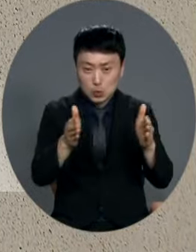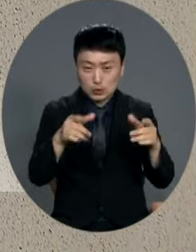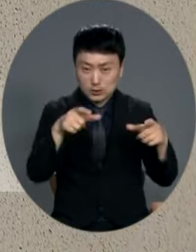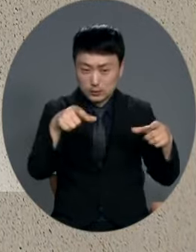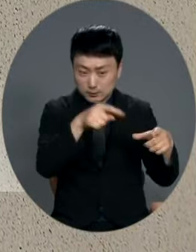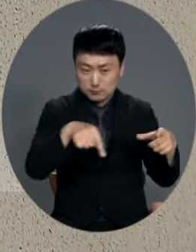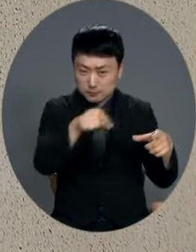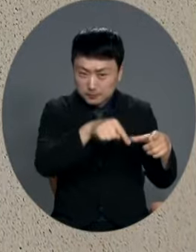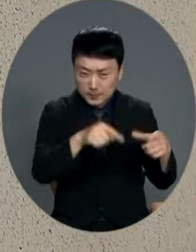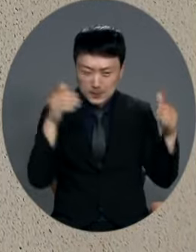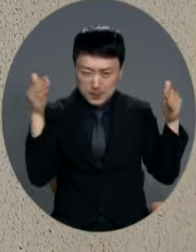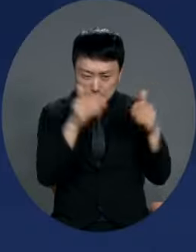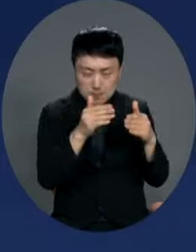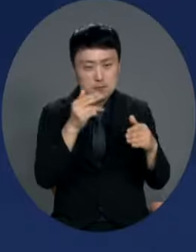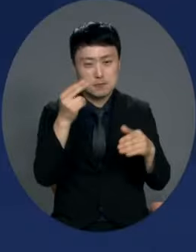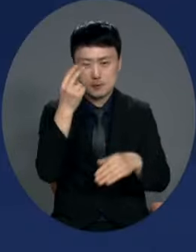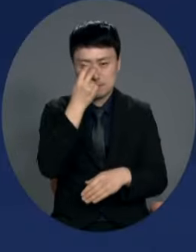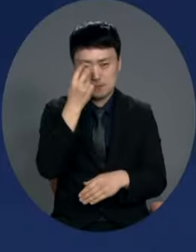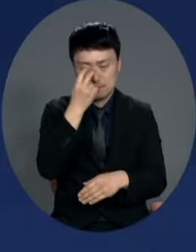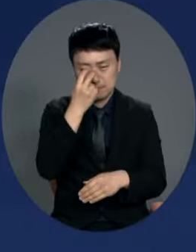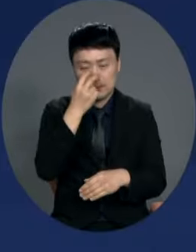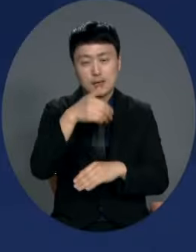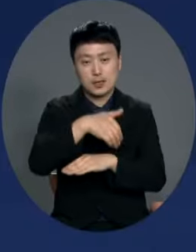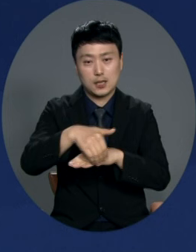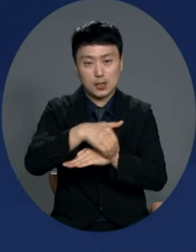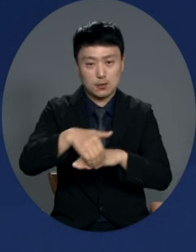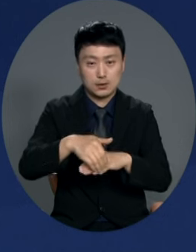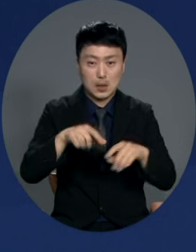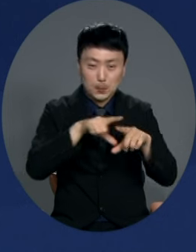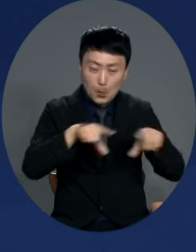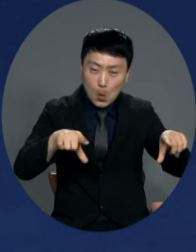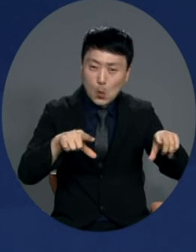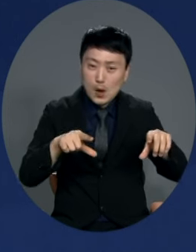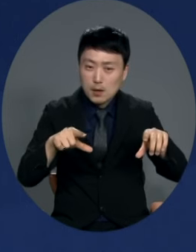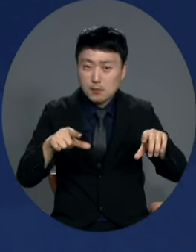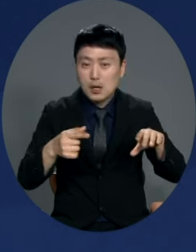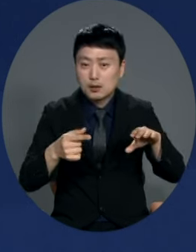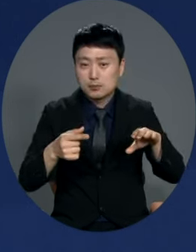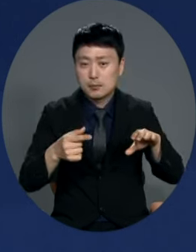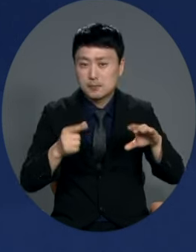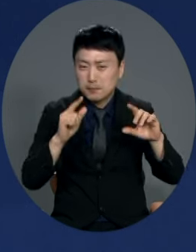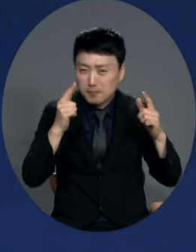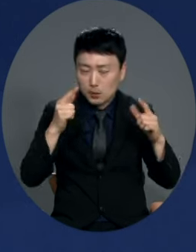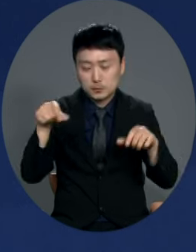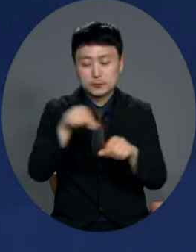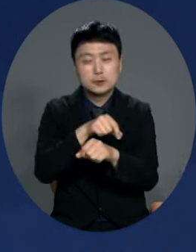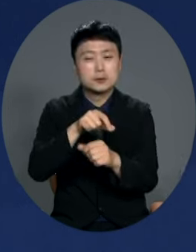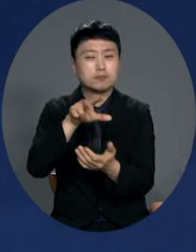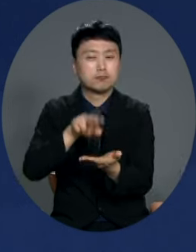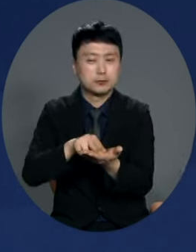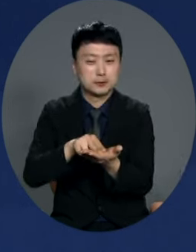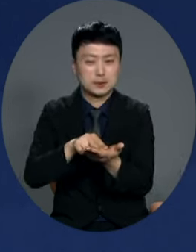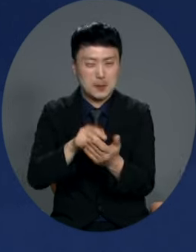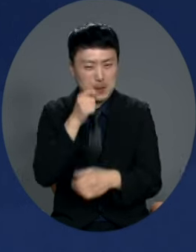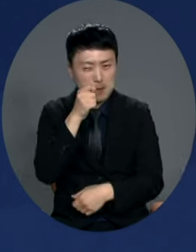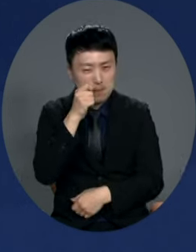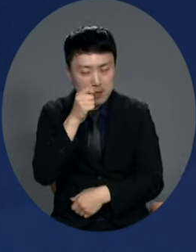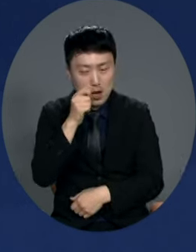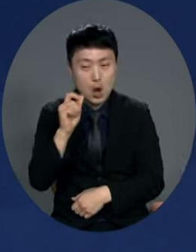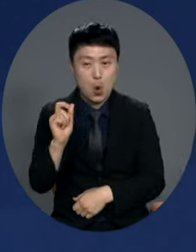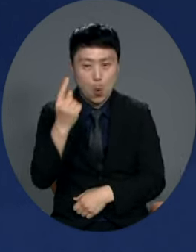감사에 했습니다 일반종 감사가 아닌 특정한 업무에 대한 문제점을 파악하고